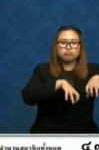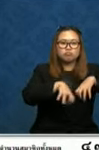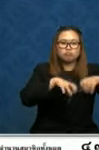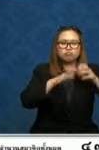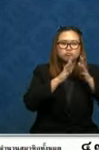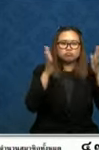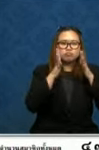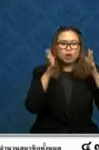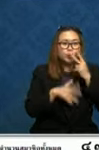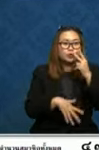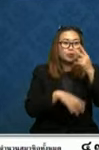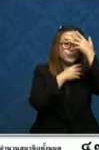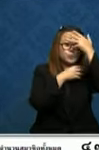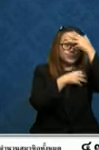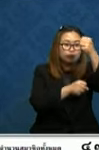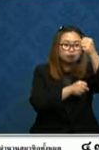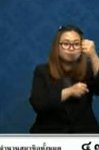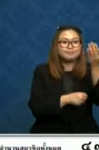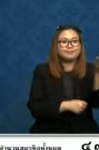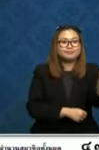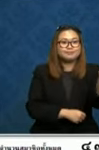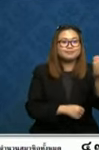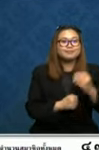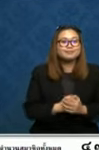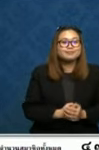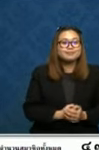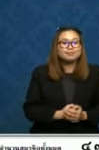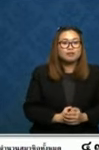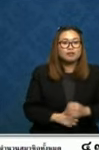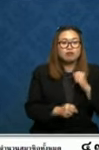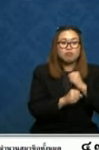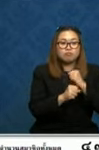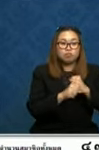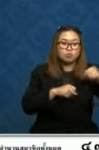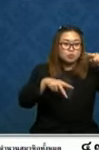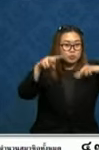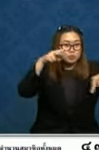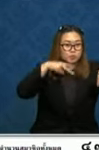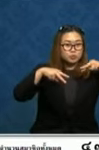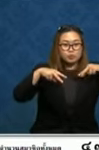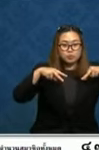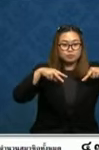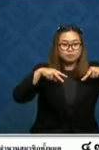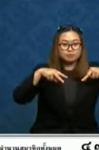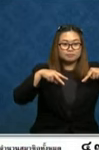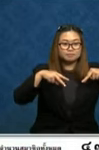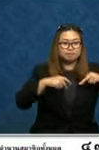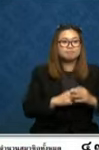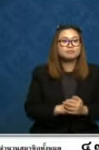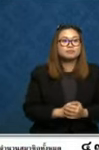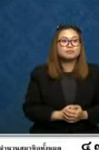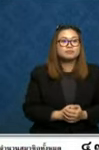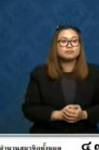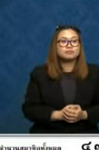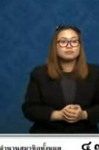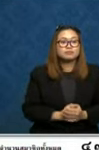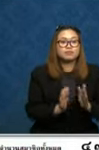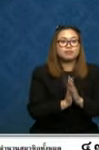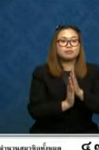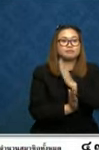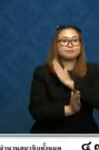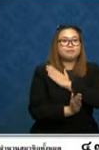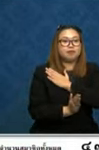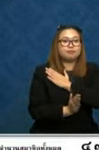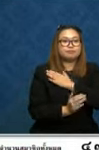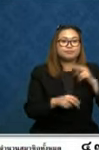ครับที่น่าสนใจมากผมก็สงสัยว่านี่เป็นภารกิจความมั่นคงหรือเปล่ากรมน.พสน่าจะเป็นสำนักพุทธนะครับลงพื้นที่ตรวจส